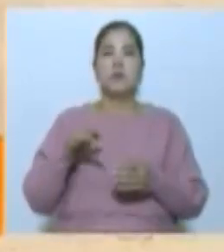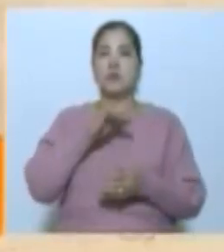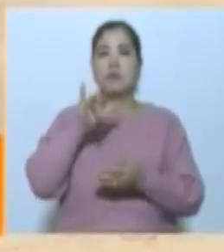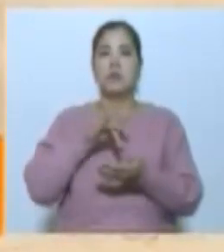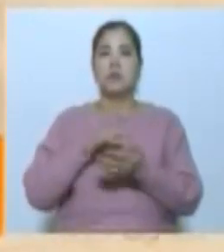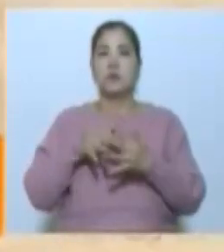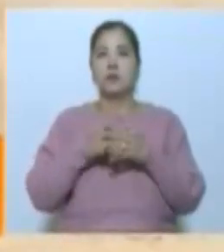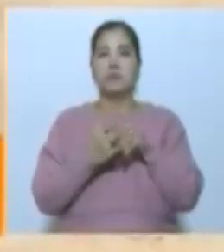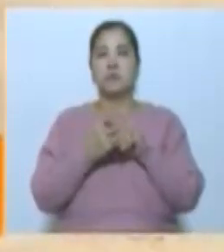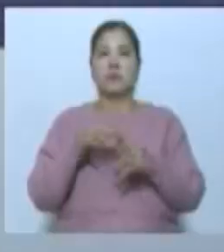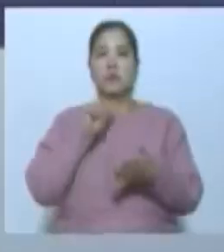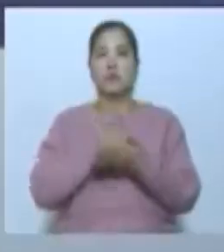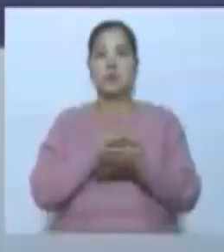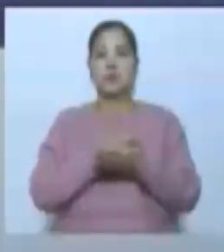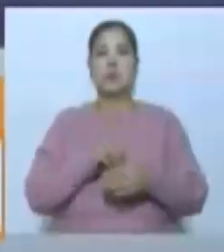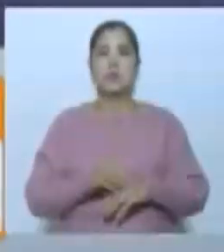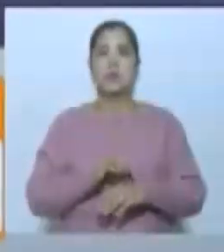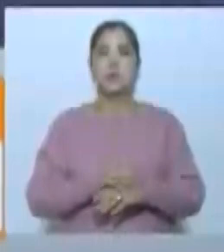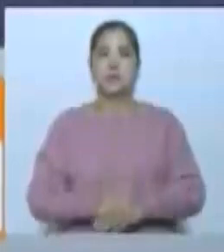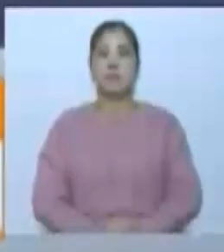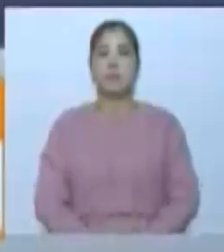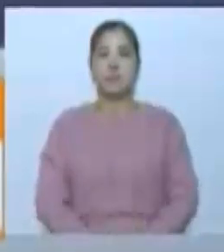құжат жасалады.